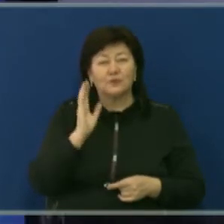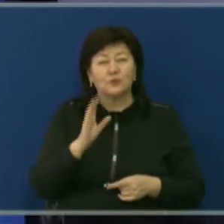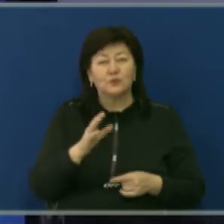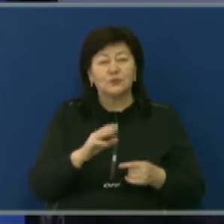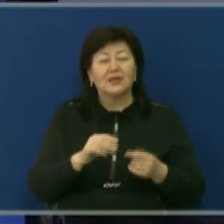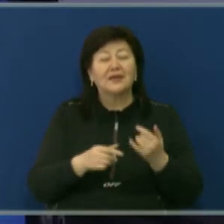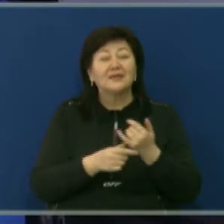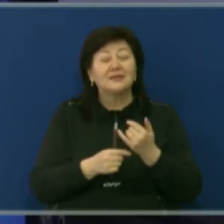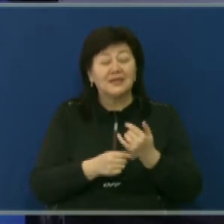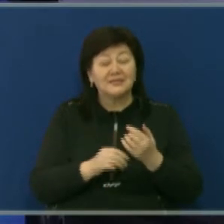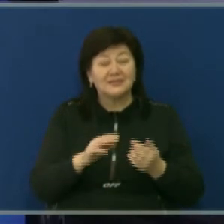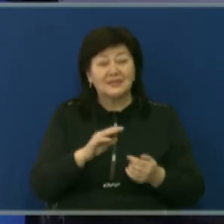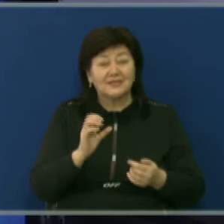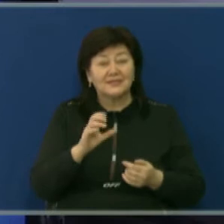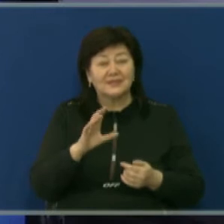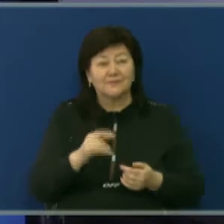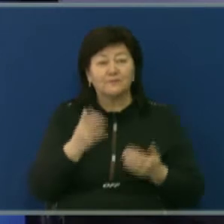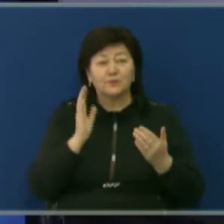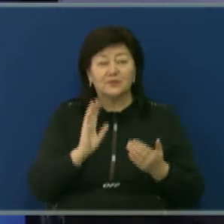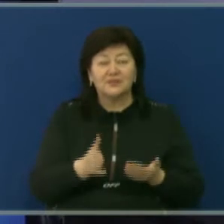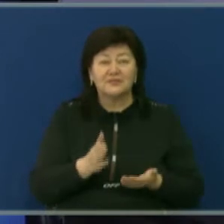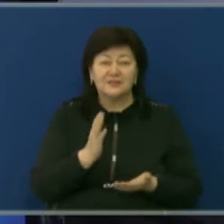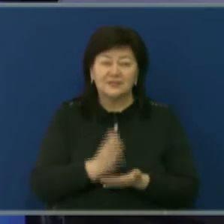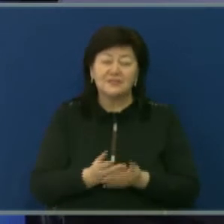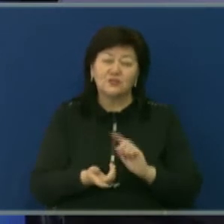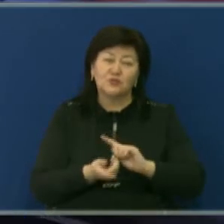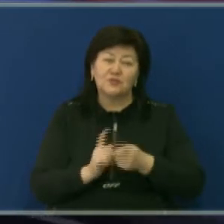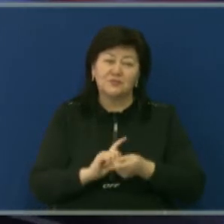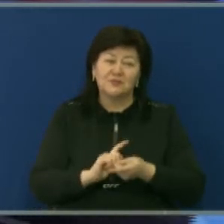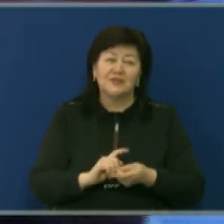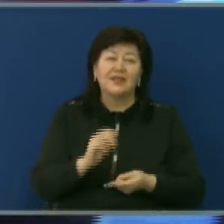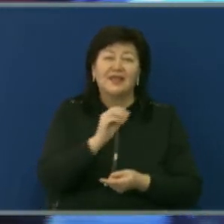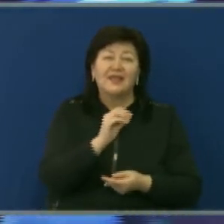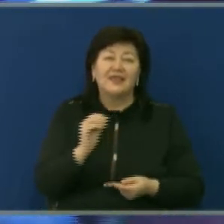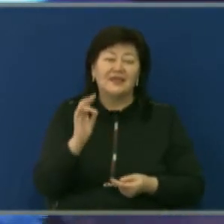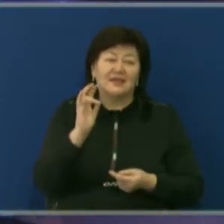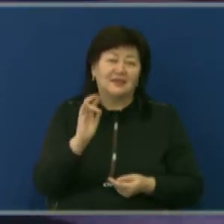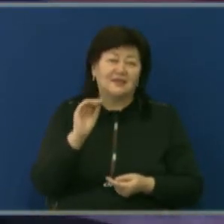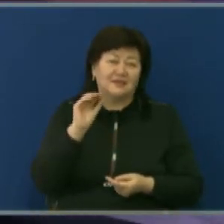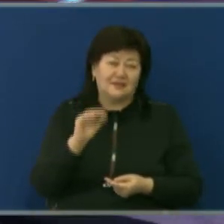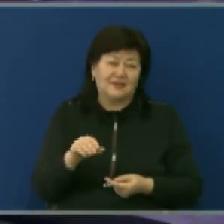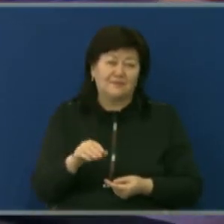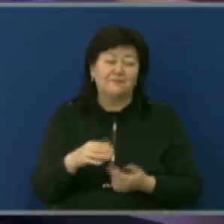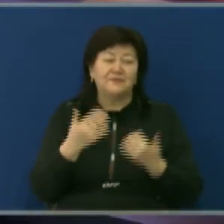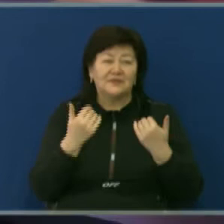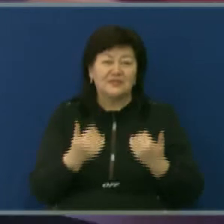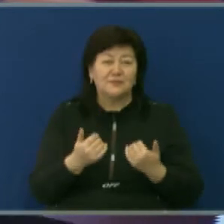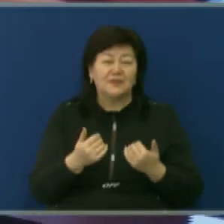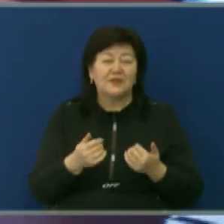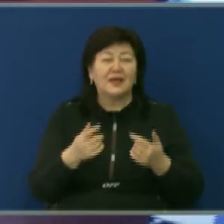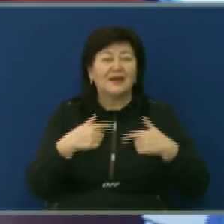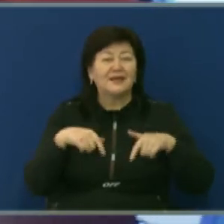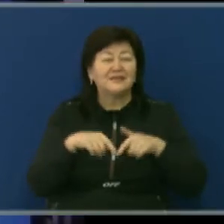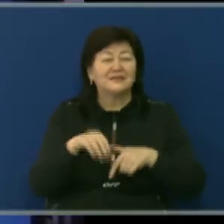тест. Также с этого года произошли значительные изменения в системе единого национального тестирования. Теперь проведение